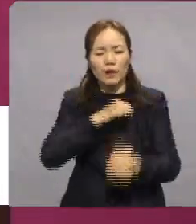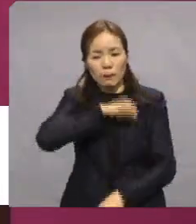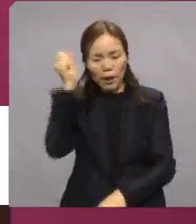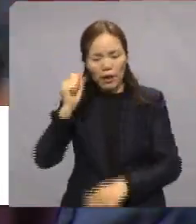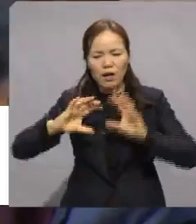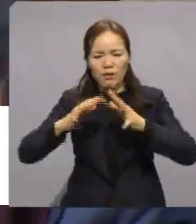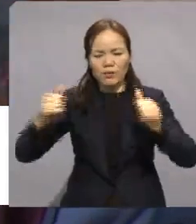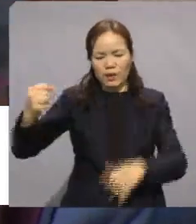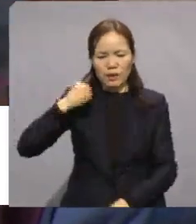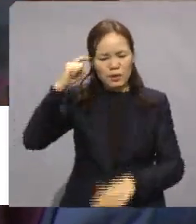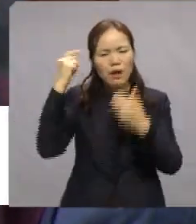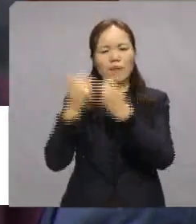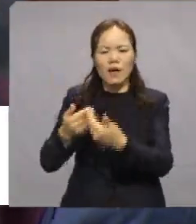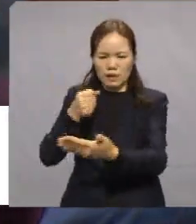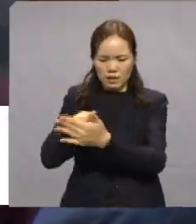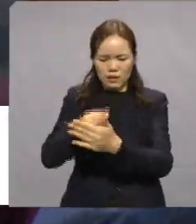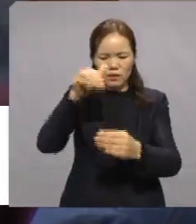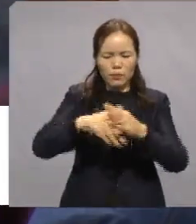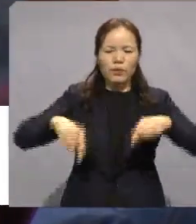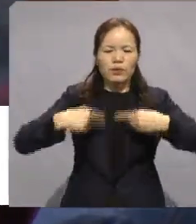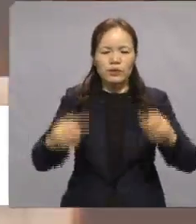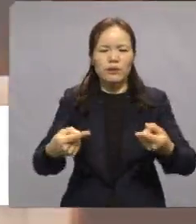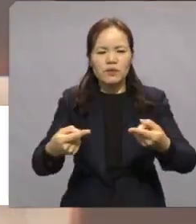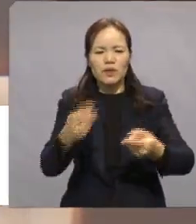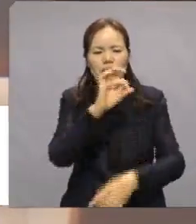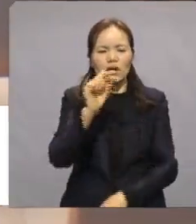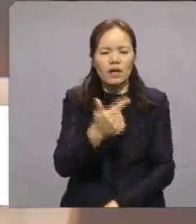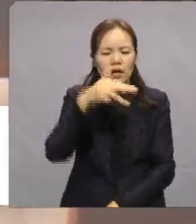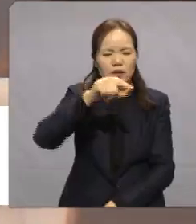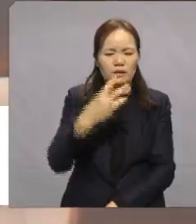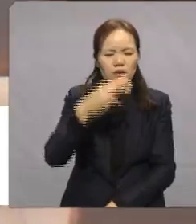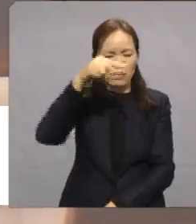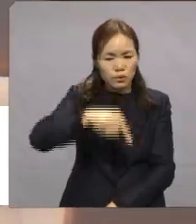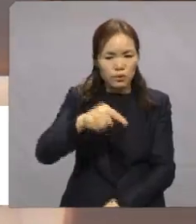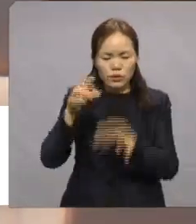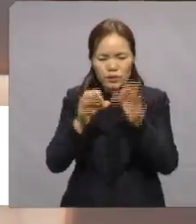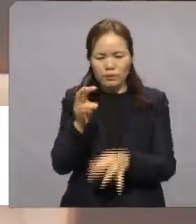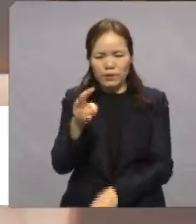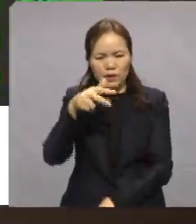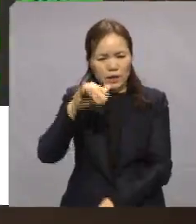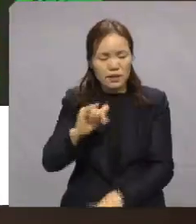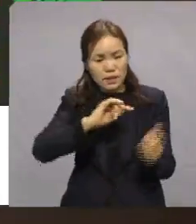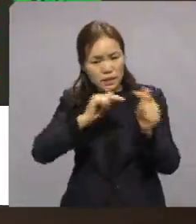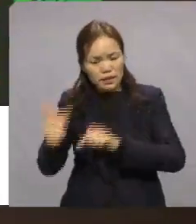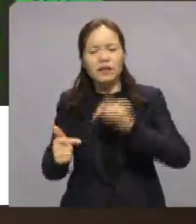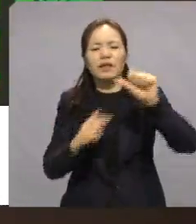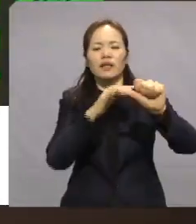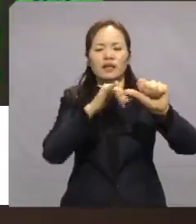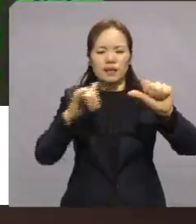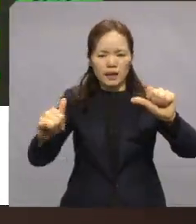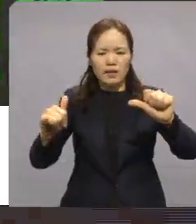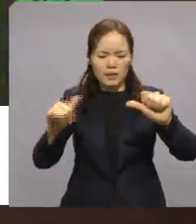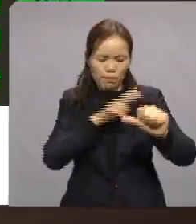통과 당론을 정하고 표결에 참여했지만 안철수 김혜지 김용태 김재섭